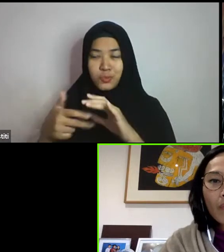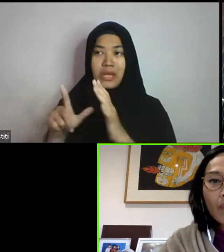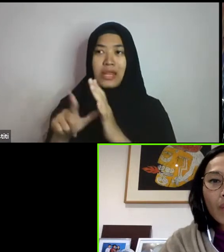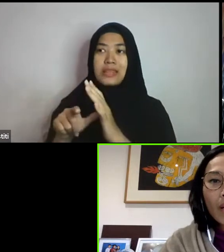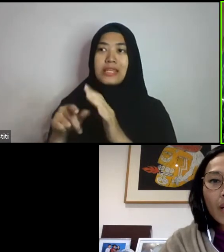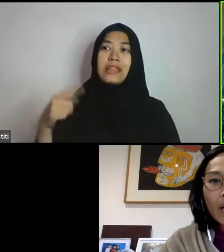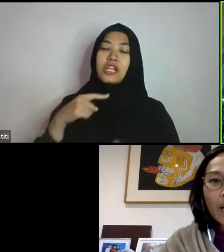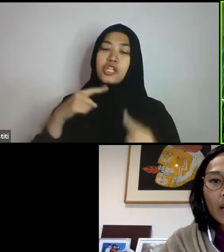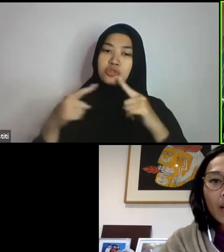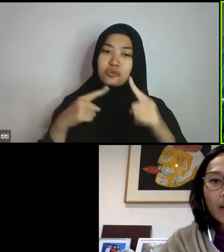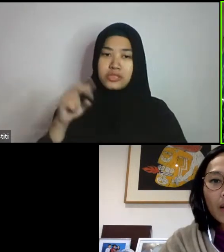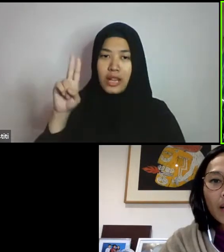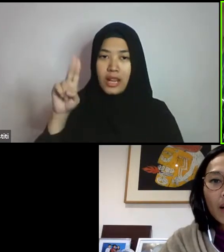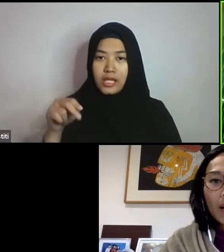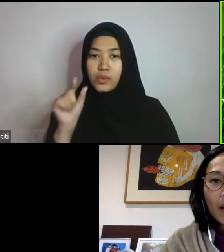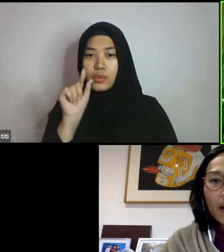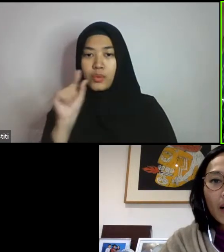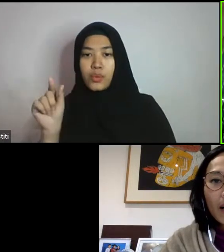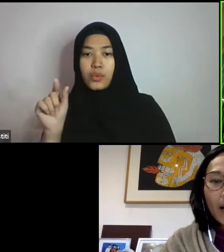Okay.